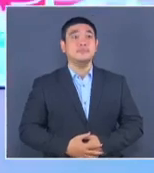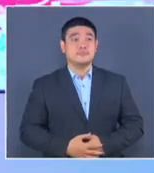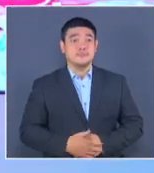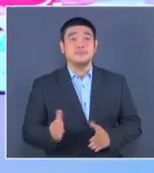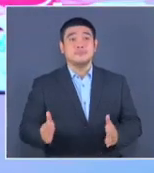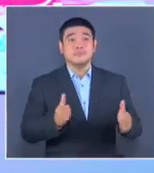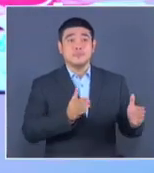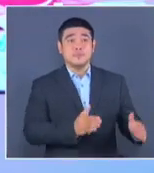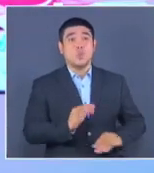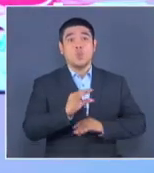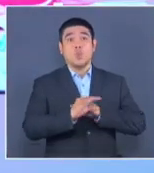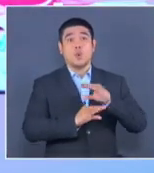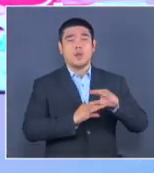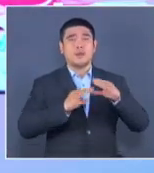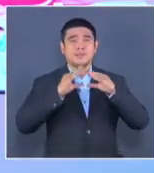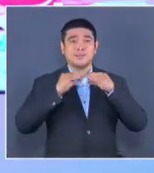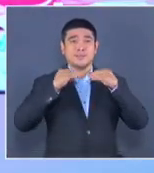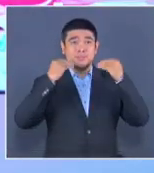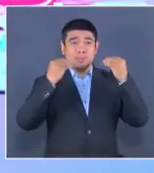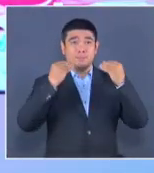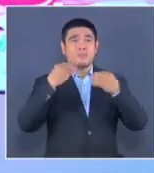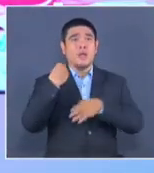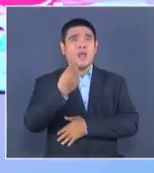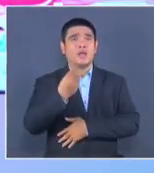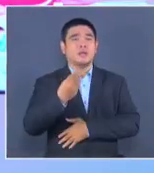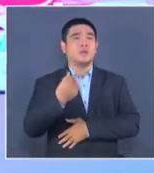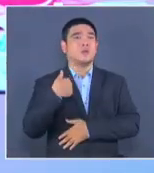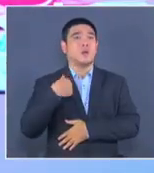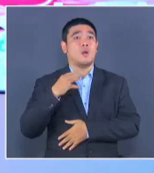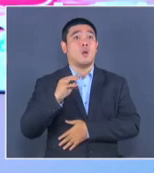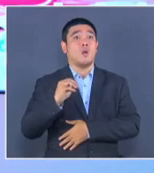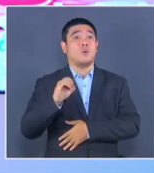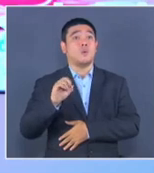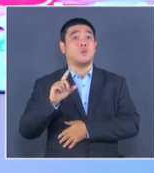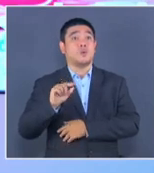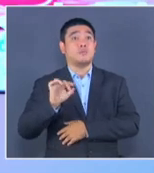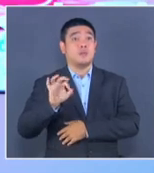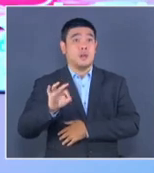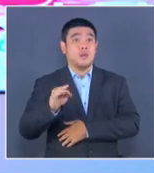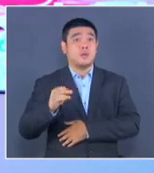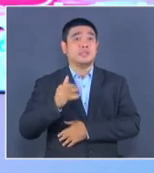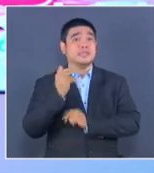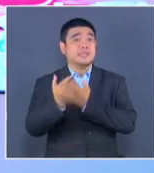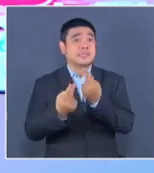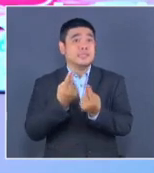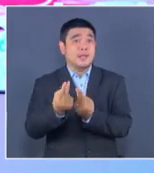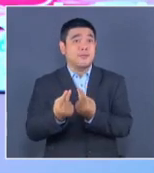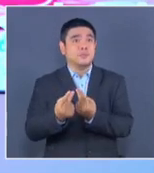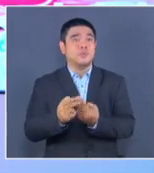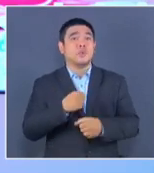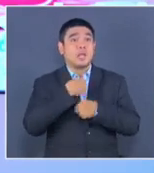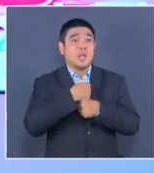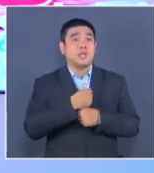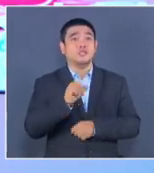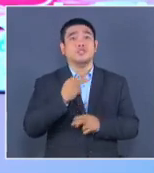คุณผู้ชมคะโครงการสร้างรอยยิ้มให้คนบันเทิงสัปดาห์นี้นะคะทางช่องโมโน29ของเราจะพาไปเยี่ยมศิลปินนักแสดงอาวุโสนะคะอย่างคุ